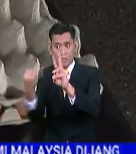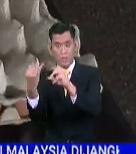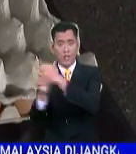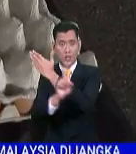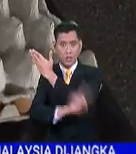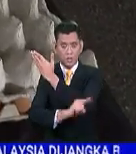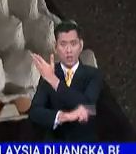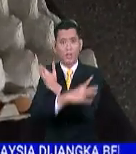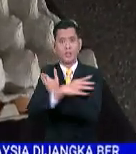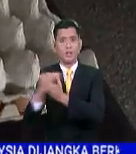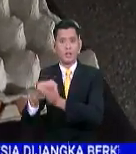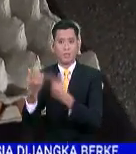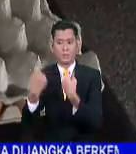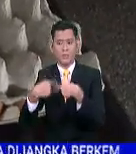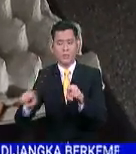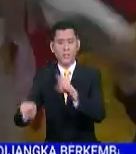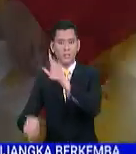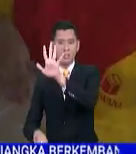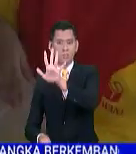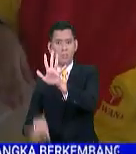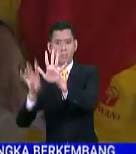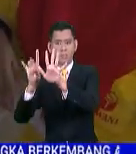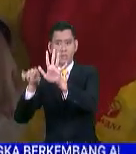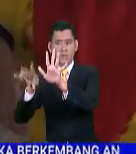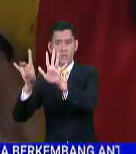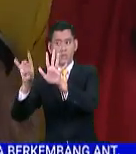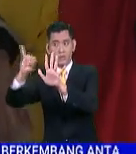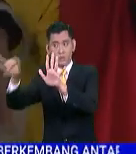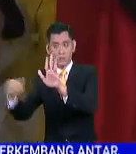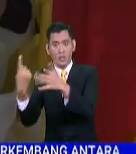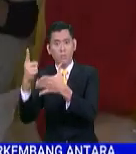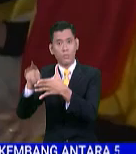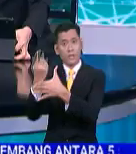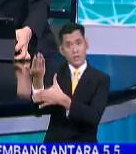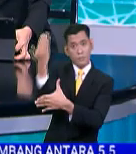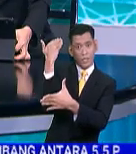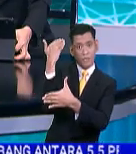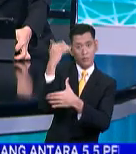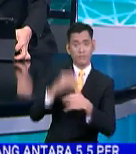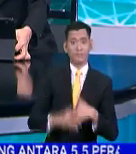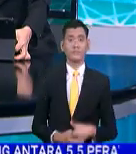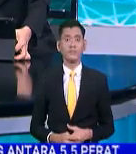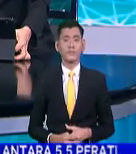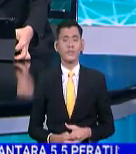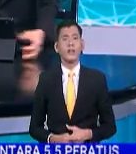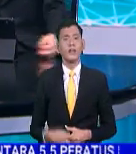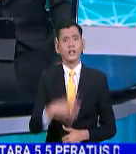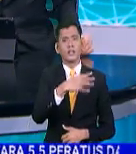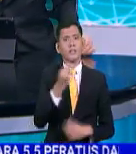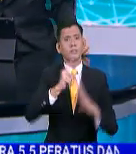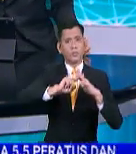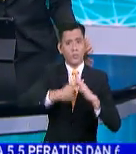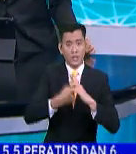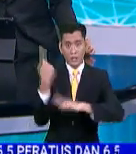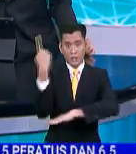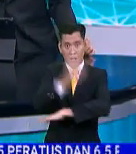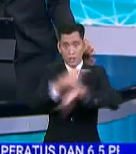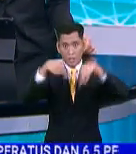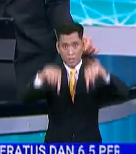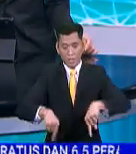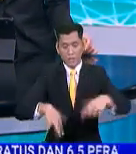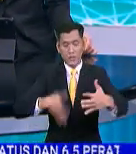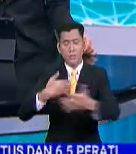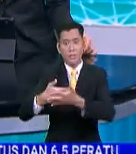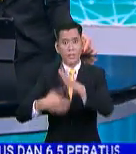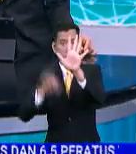berbanding 57 juta bulan lalu. Ya, dan berkuat kuasa hari ini hingga